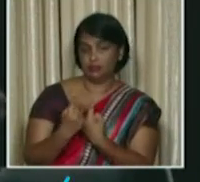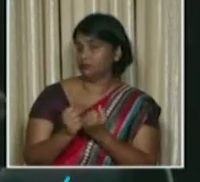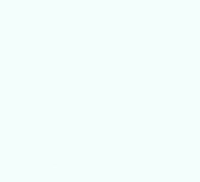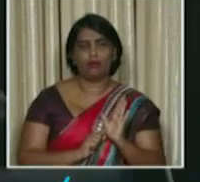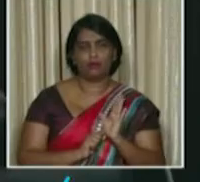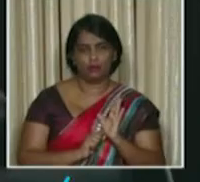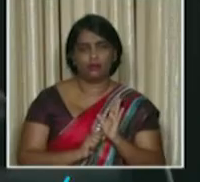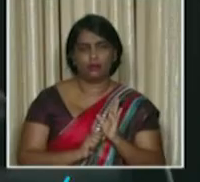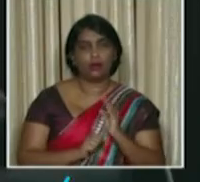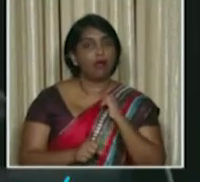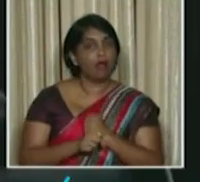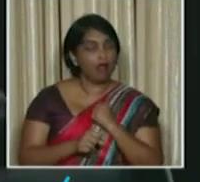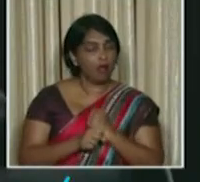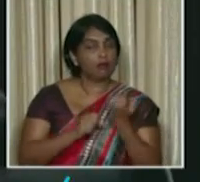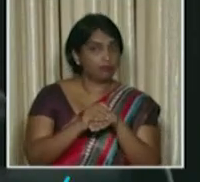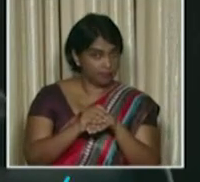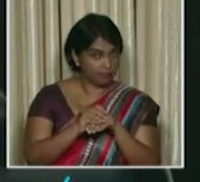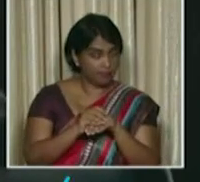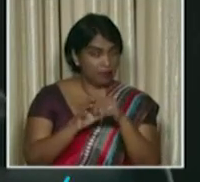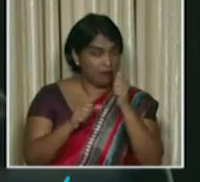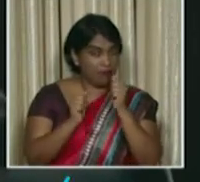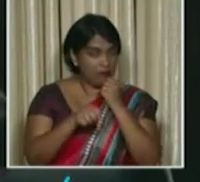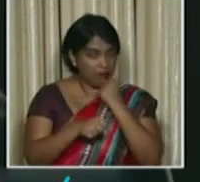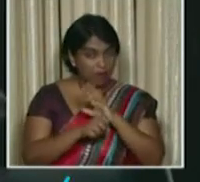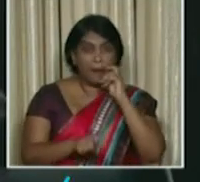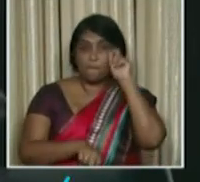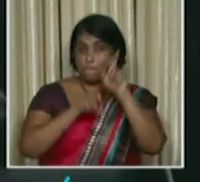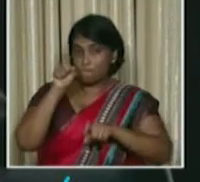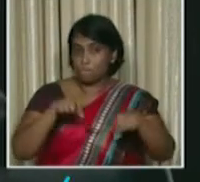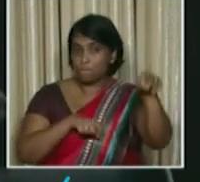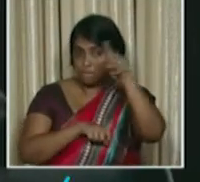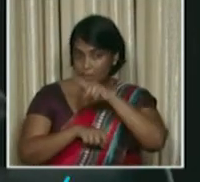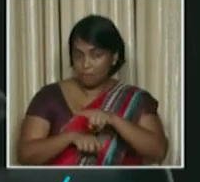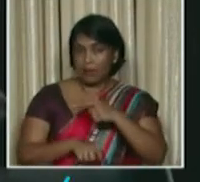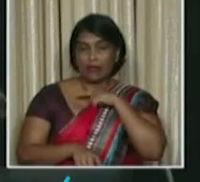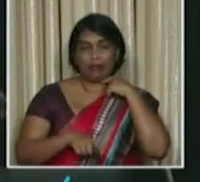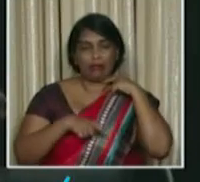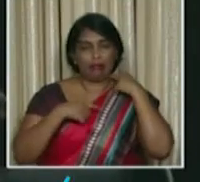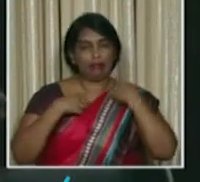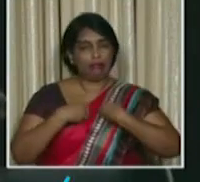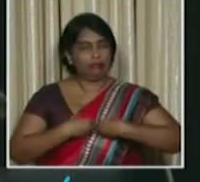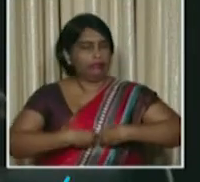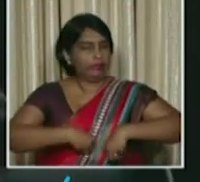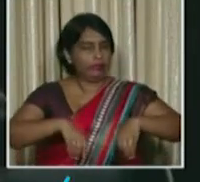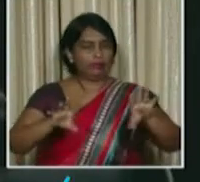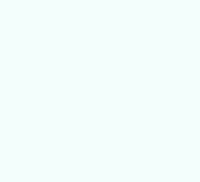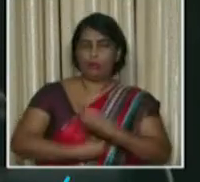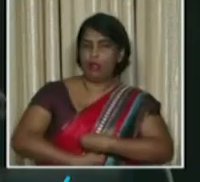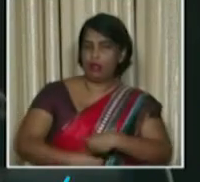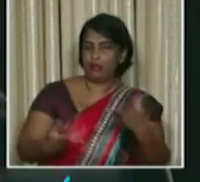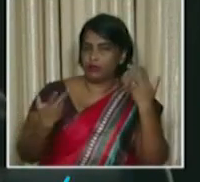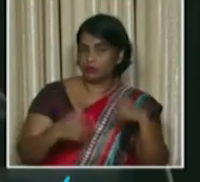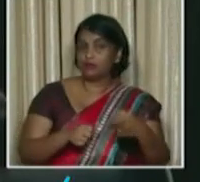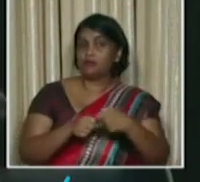යුතුම වෙනවා. ආණ්ඩුව පත් වෙලා තියෙනවා නම් මේ රටේ ජනතාවගේ රුධිරය මහ පොළොවට ගලලා විනාශ කරලා